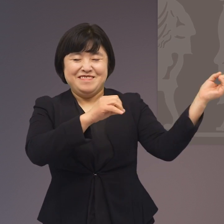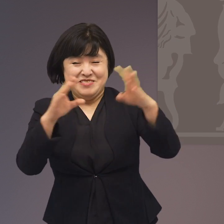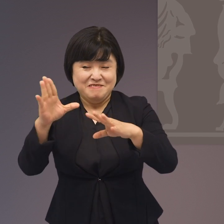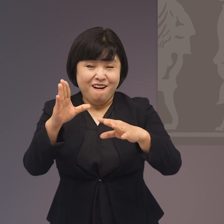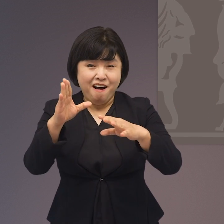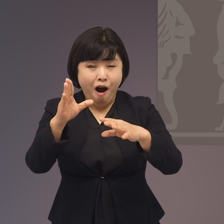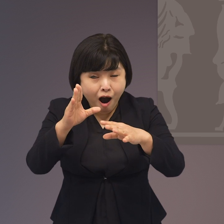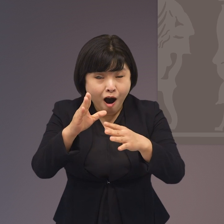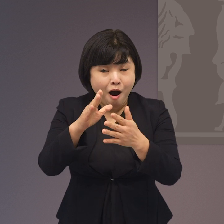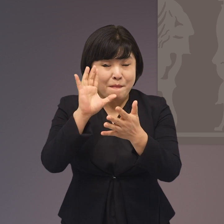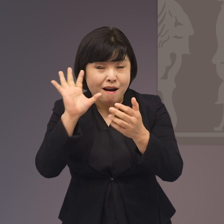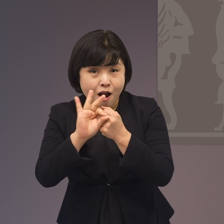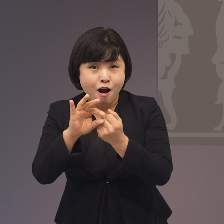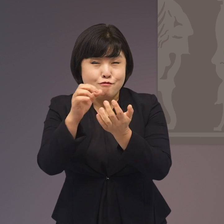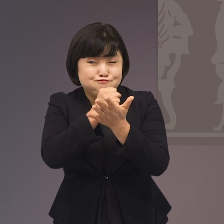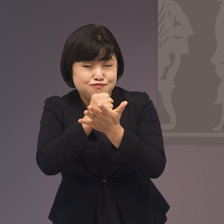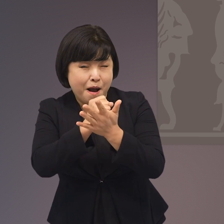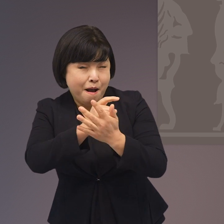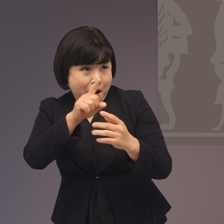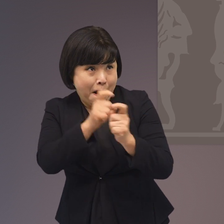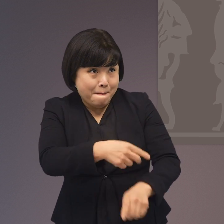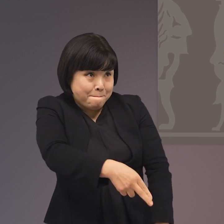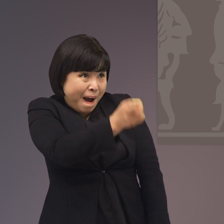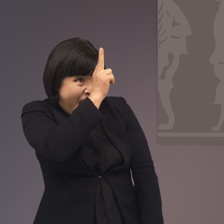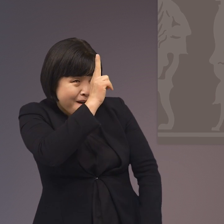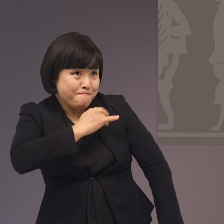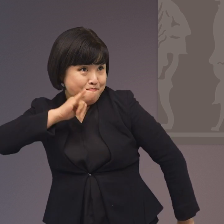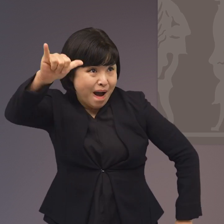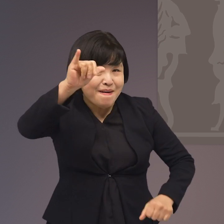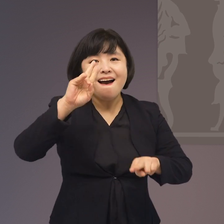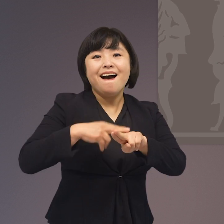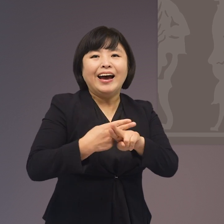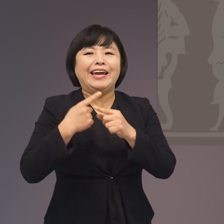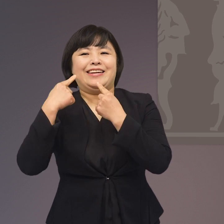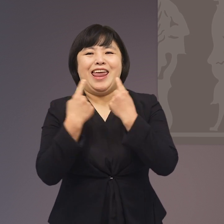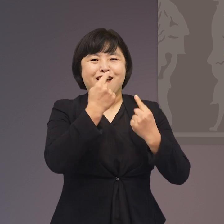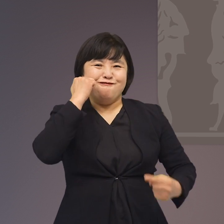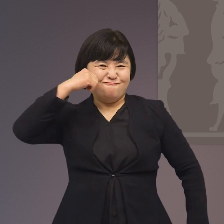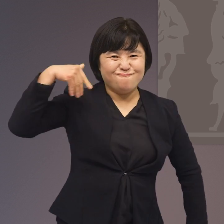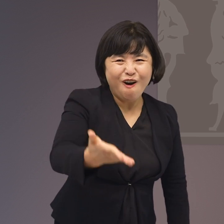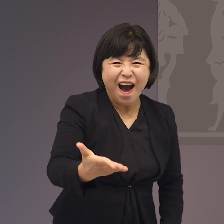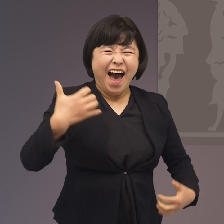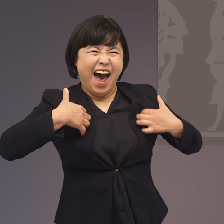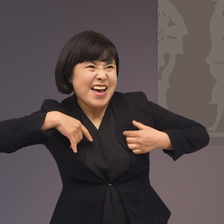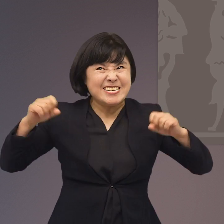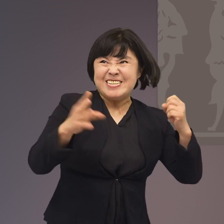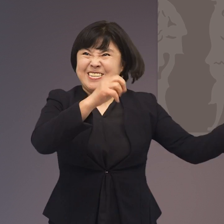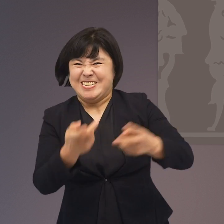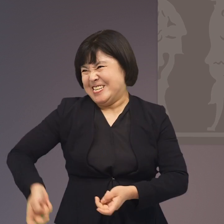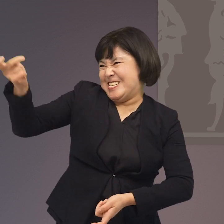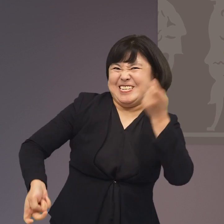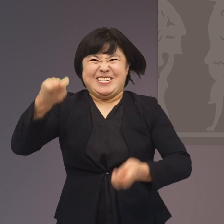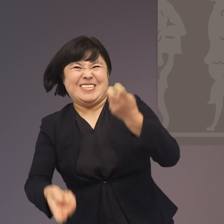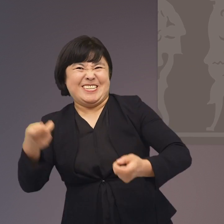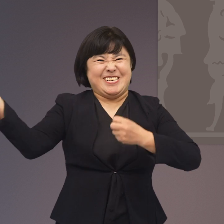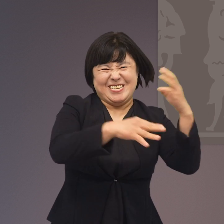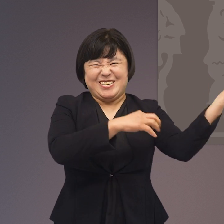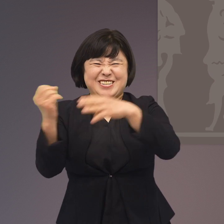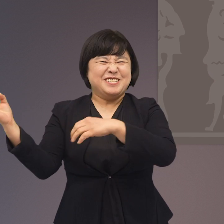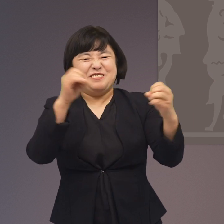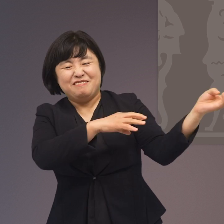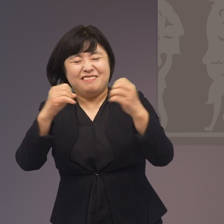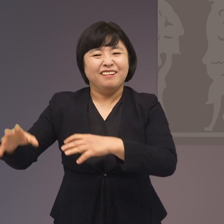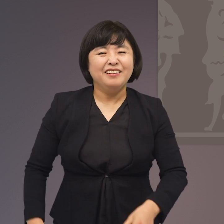와인을 쏟기도 했겠죠. 하지만 달콤한 케이크나 귀한 과자가 보상으로 주어진 만큼 이 난장판은